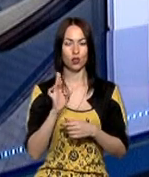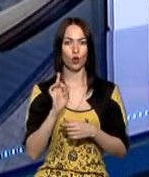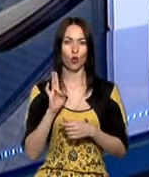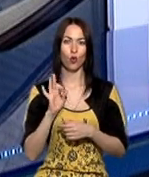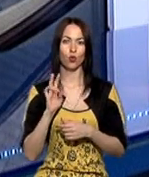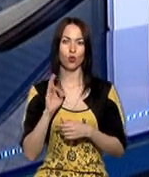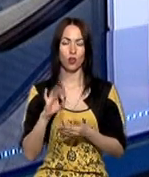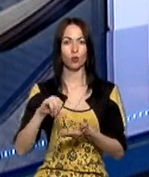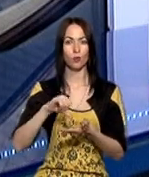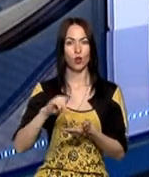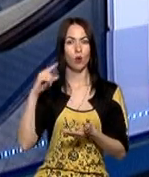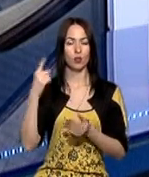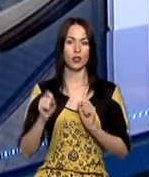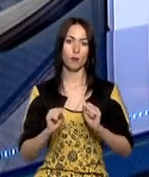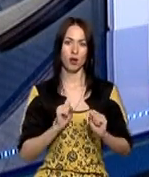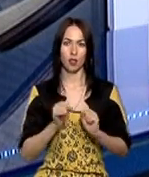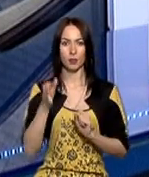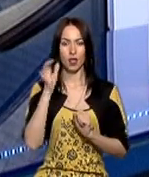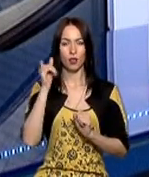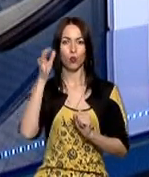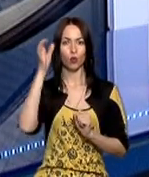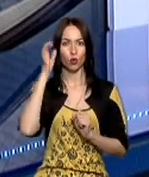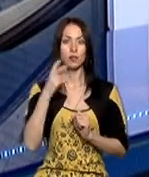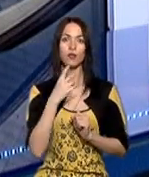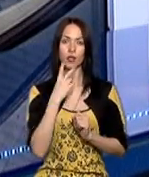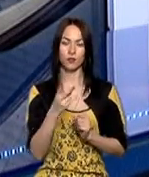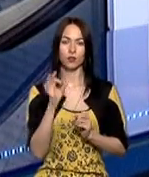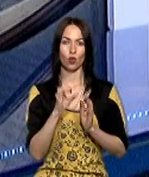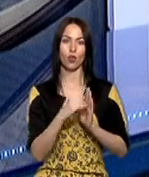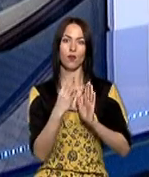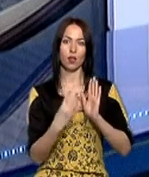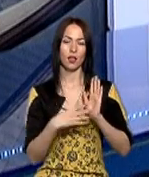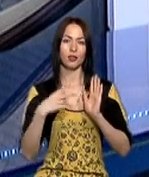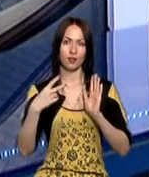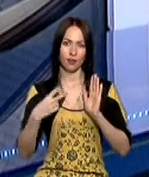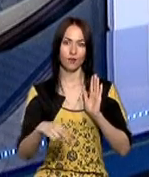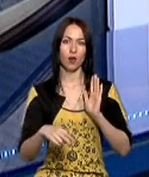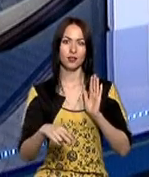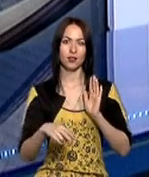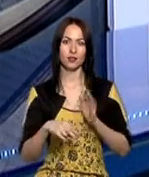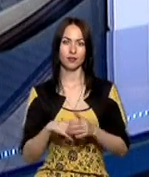Кононенко, представниця обласного департаменту науки і освіти. Дивіться о 19:20.